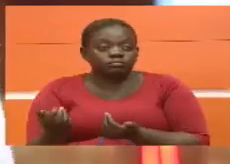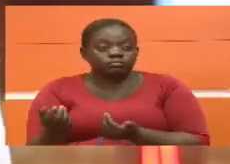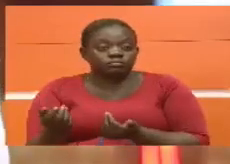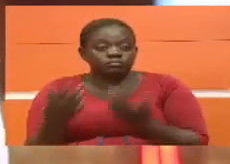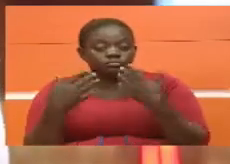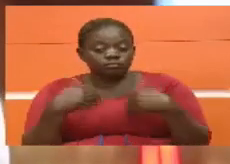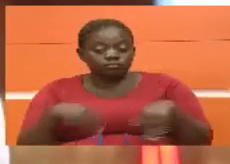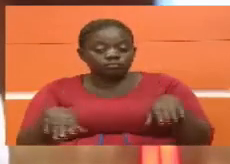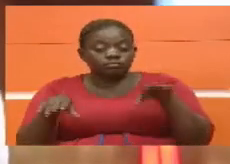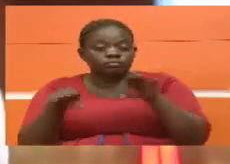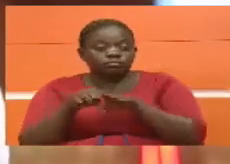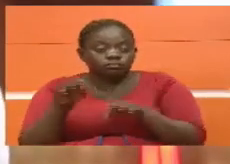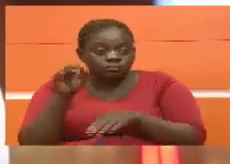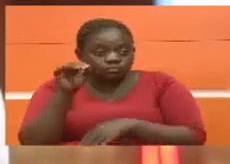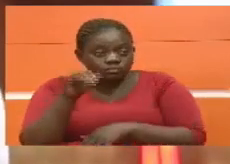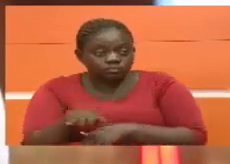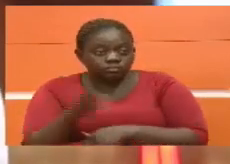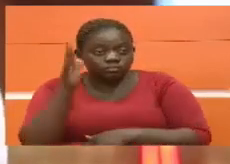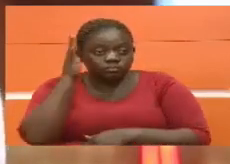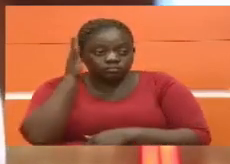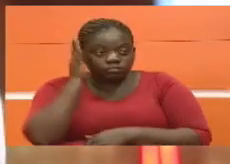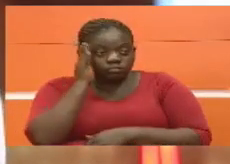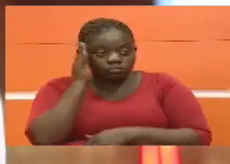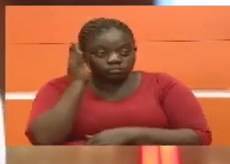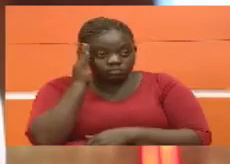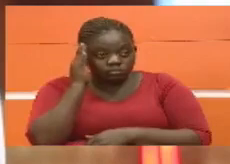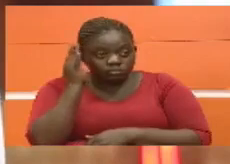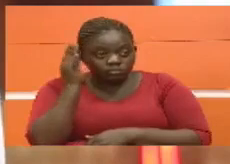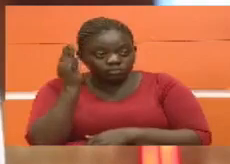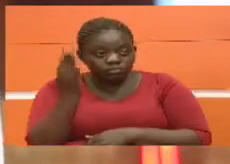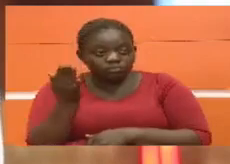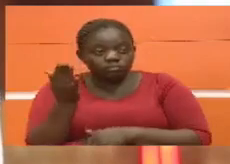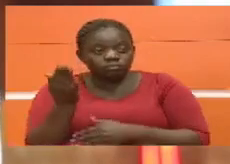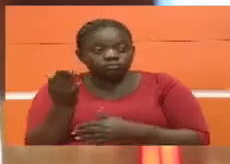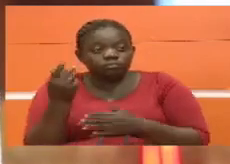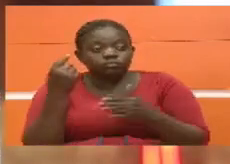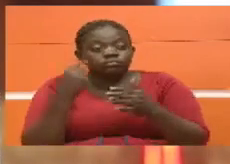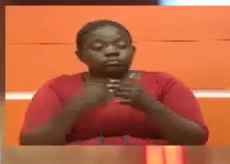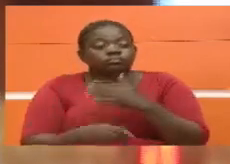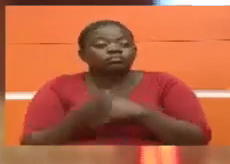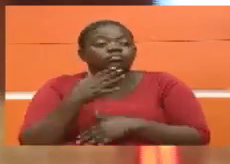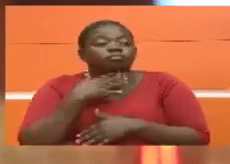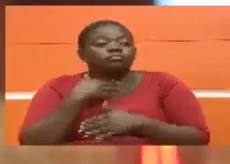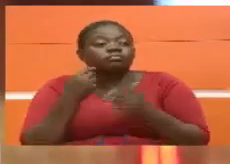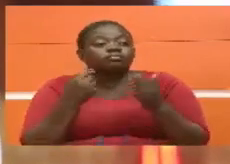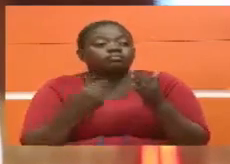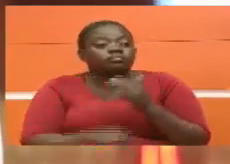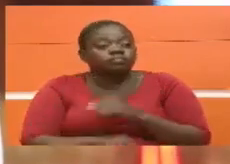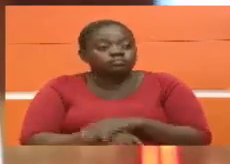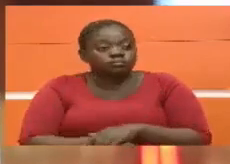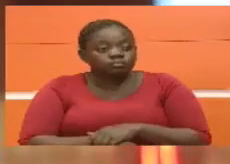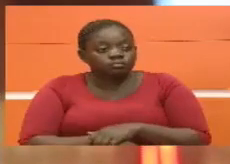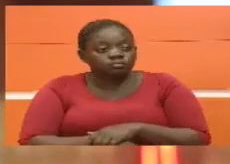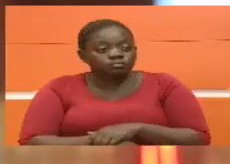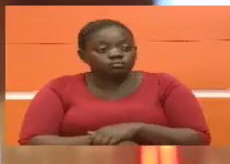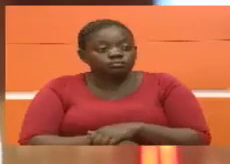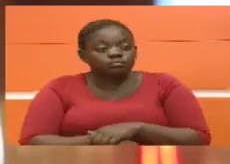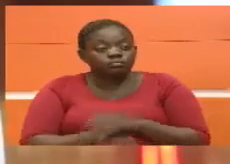nnyo okumanya ye kye yagenderera kyali ki, tulyoke